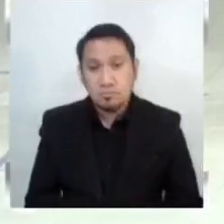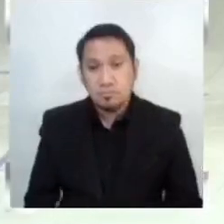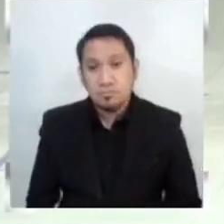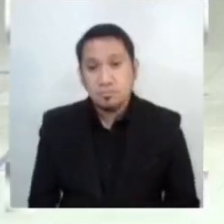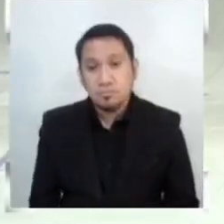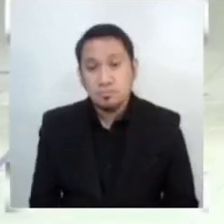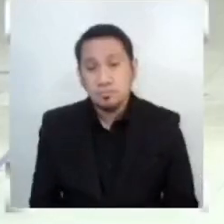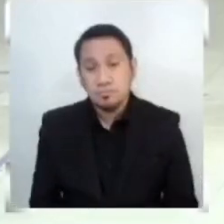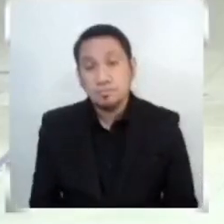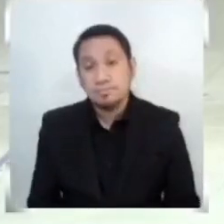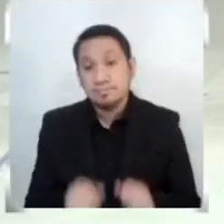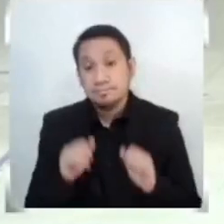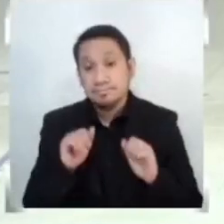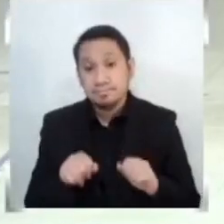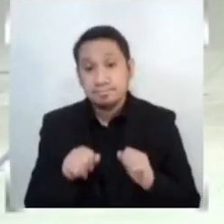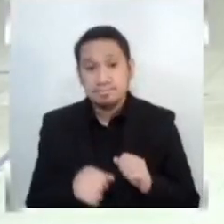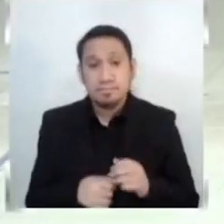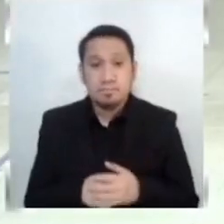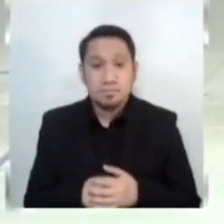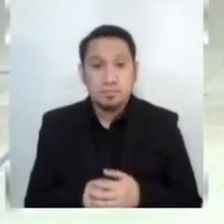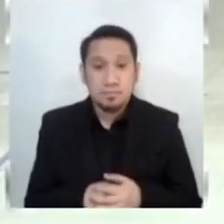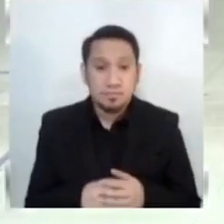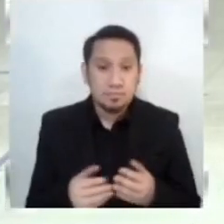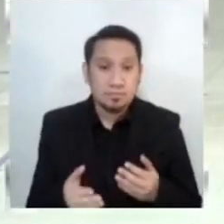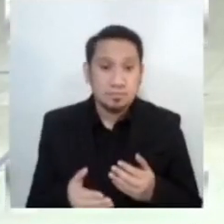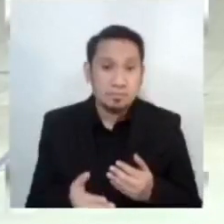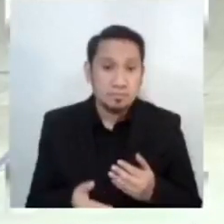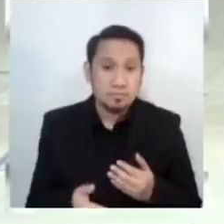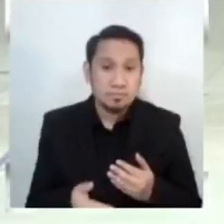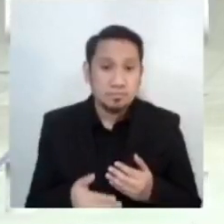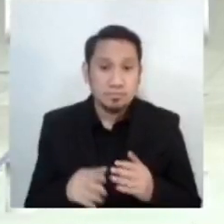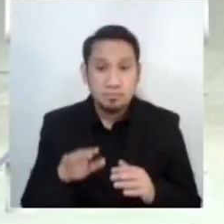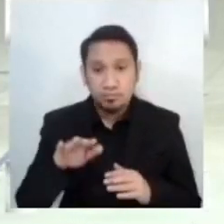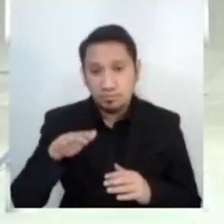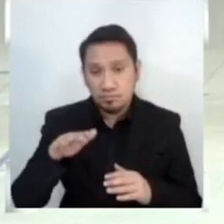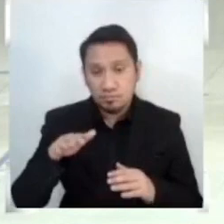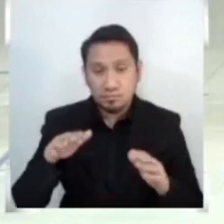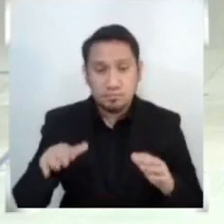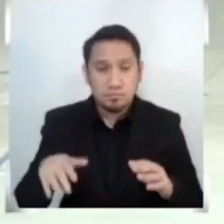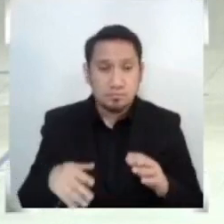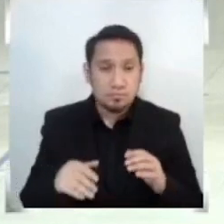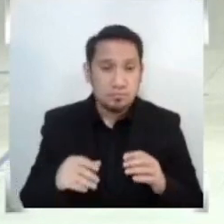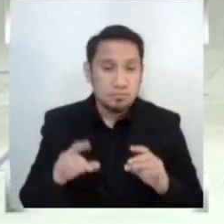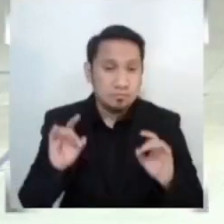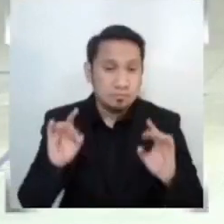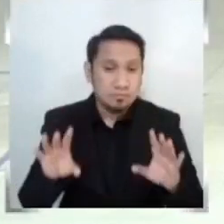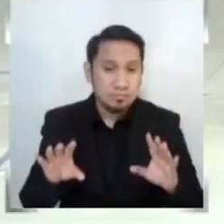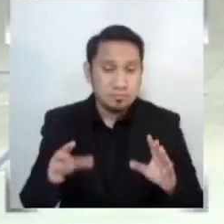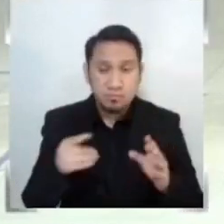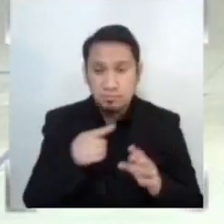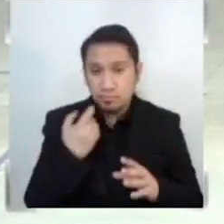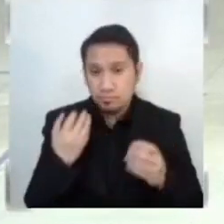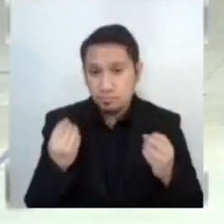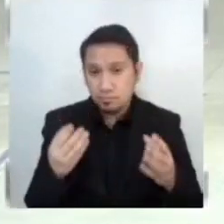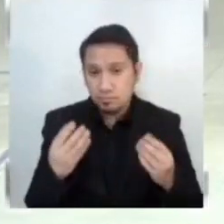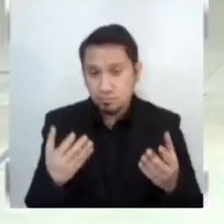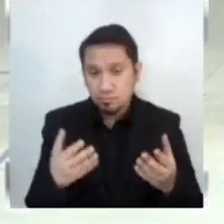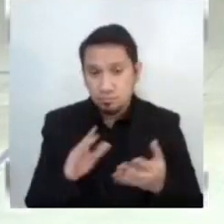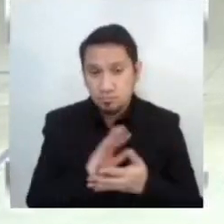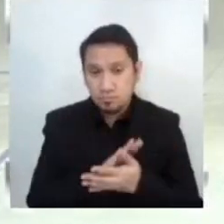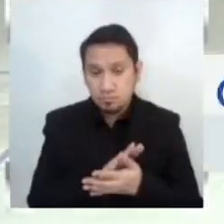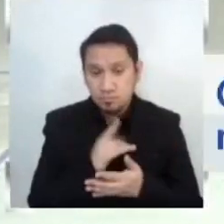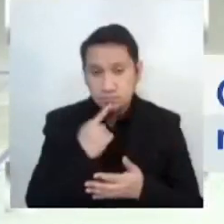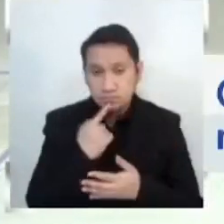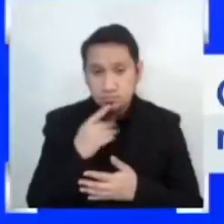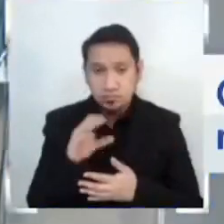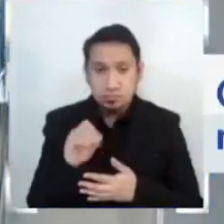Igang posibleng akyat sa moderate risk ang Metro Manila dahil sa muling pagdami ng COVID-19 cases ayon sa Okta Research.